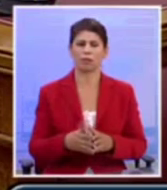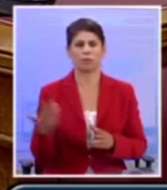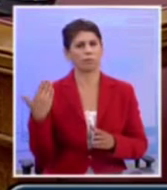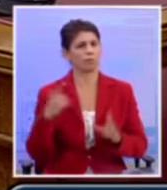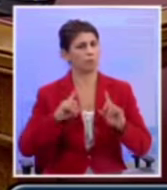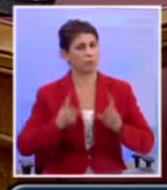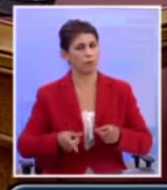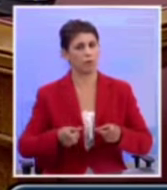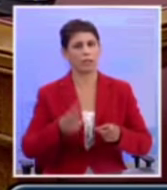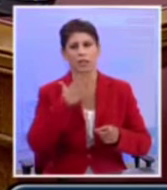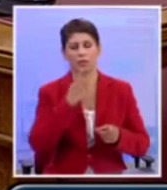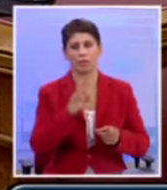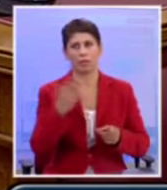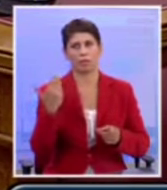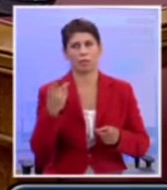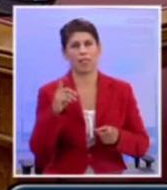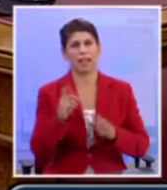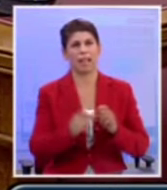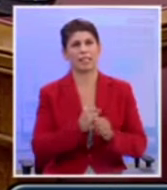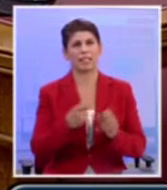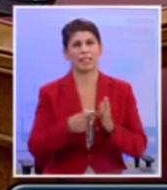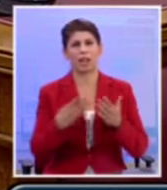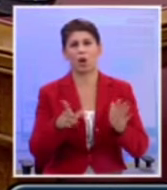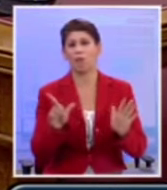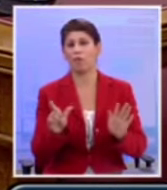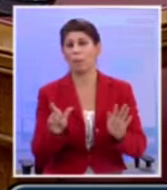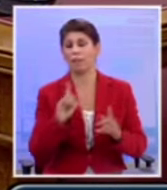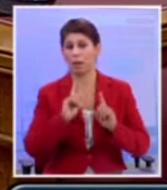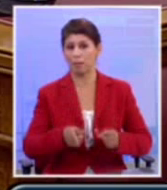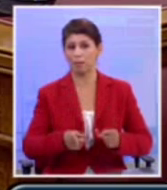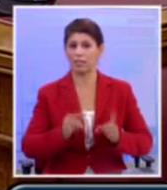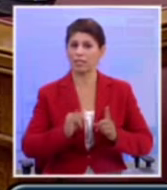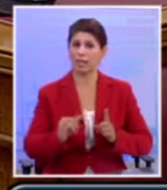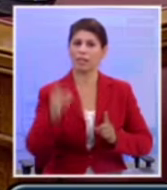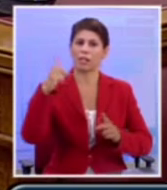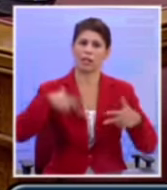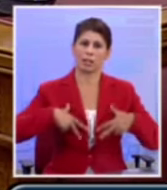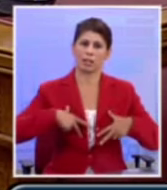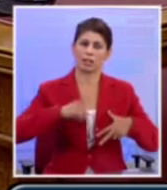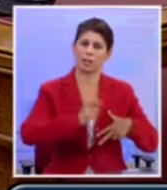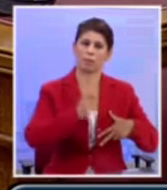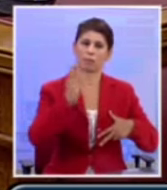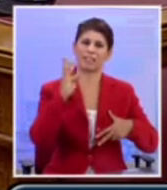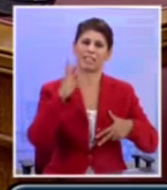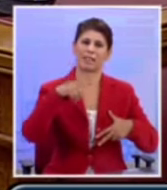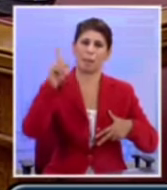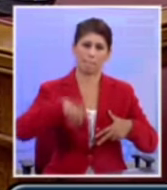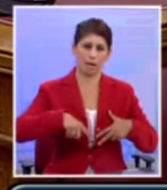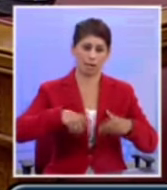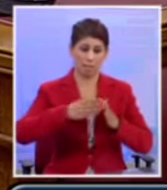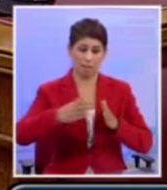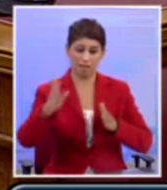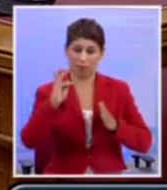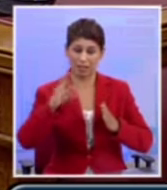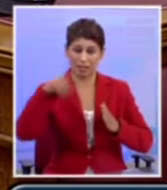μια σχετικά πρόσφατη απόφαση, δηλαδή της δεκαετίας του 70 απόφαση, να καθυστερήσει μια χώρα να την αποπληρώσει για 30 μέρες. Πέρα από τις 30